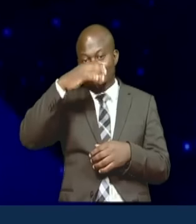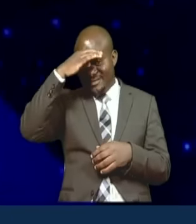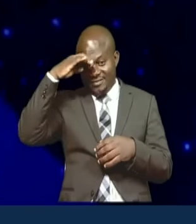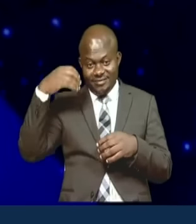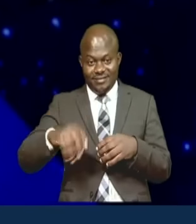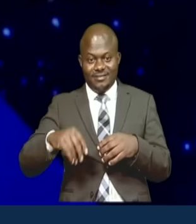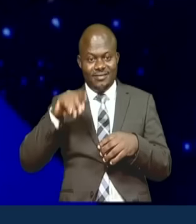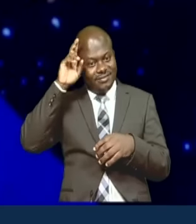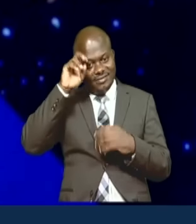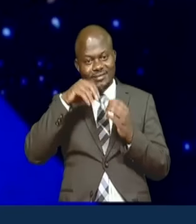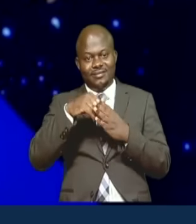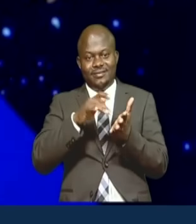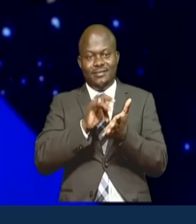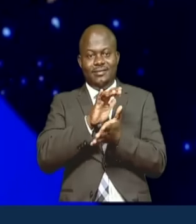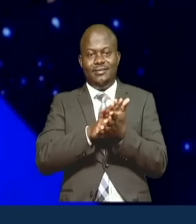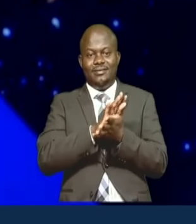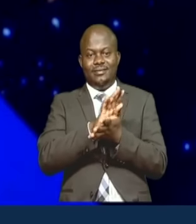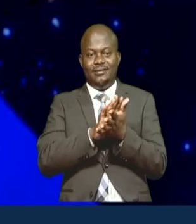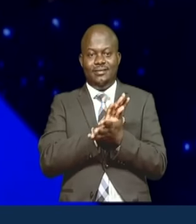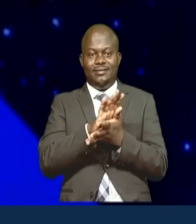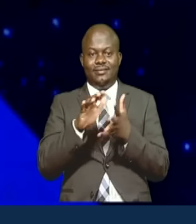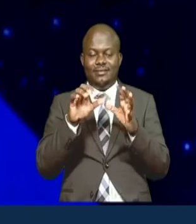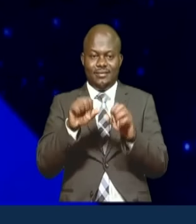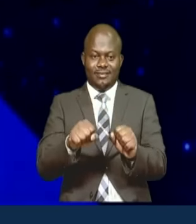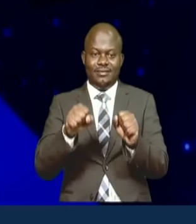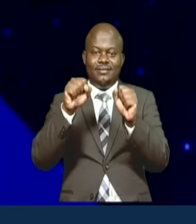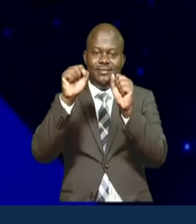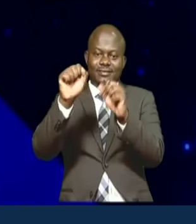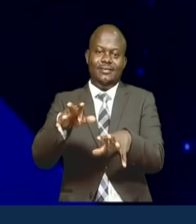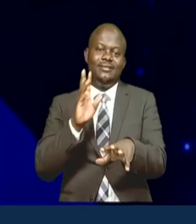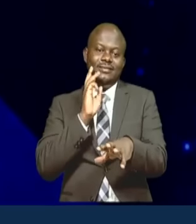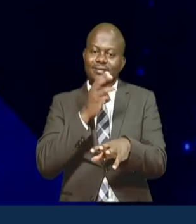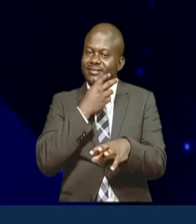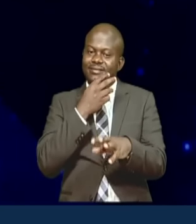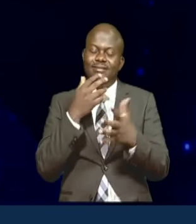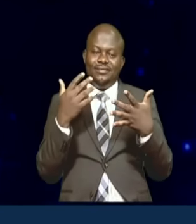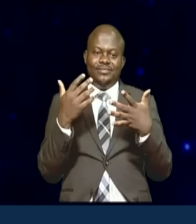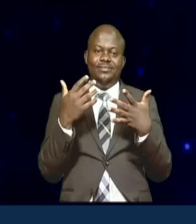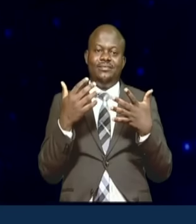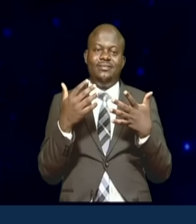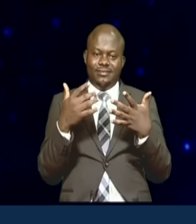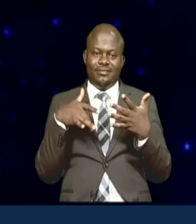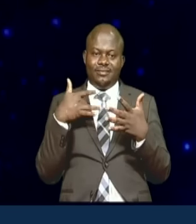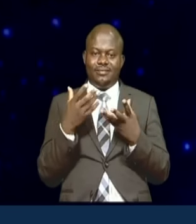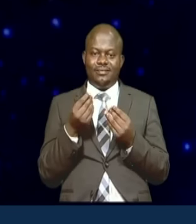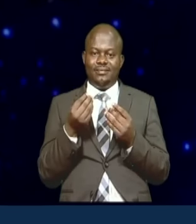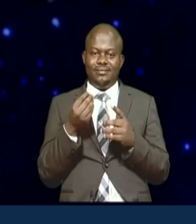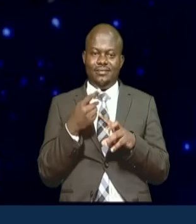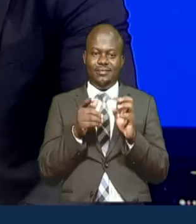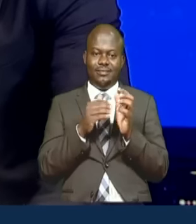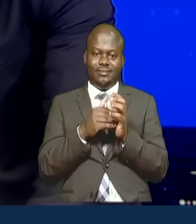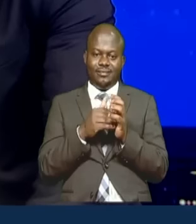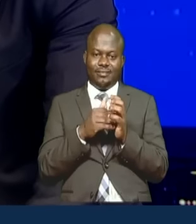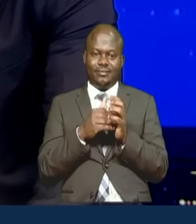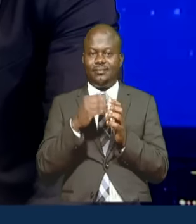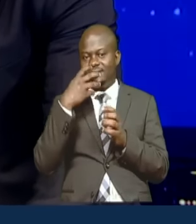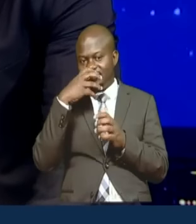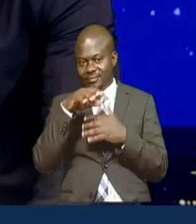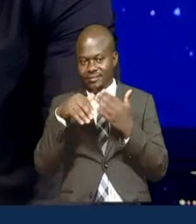ngo wisize nk'ubuto, haba hashyushye ukumva wagufata jugunya nko muri pisine, ukumva nibwo wakoroherwa. Hari ubushyuhe